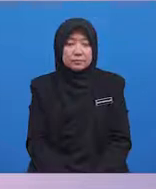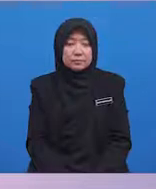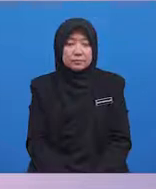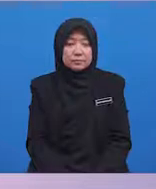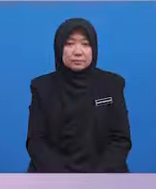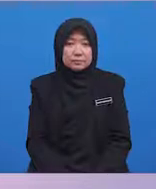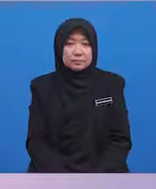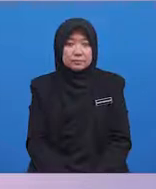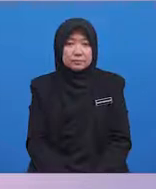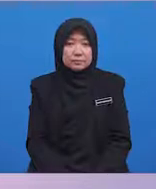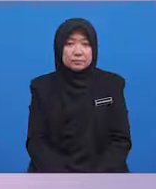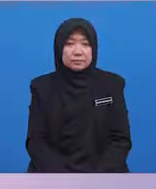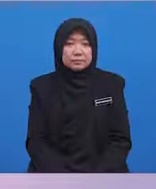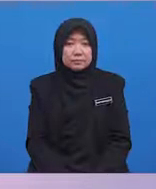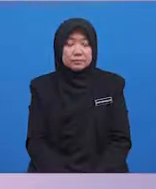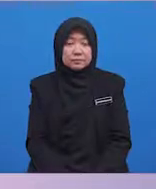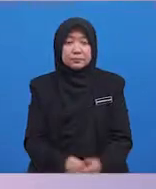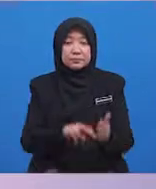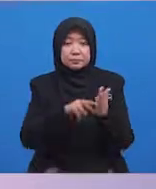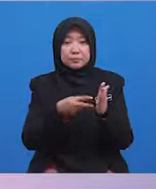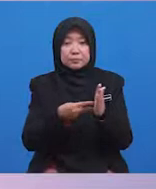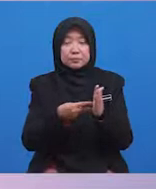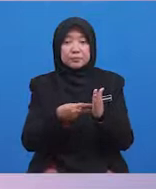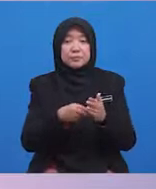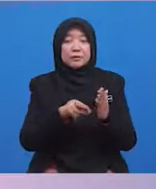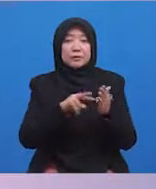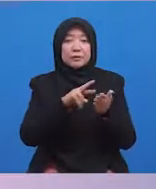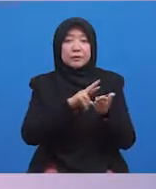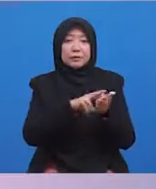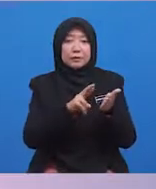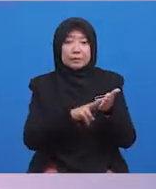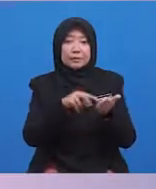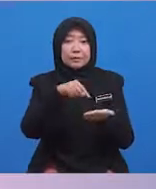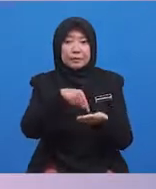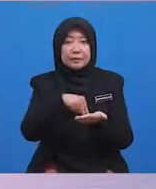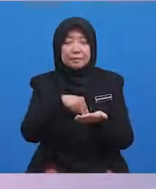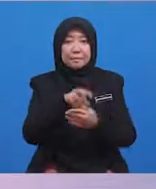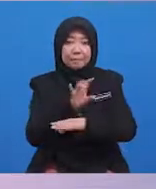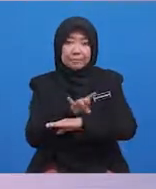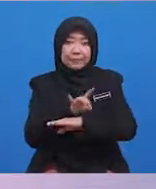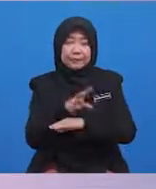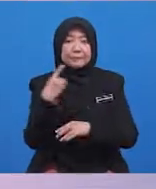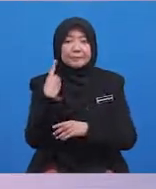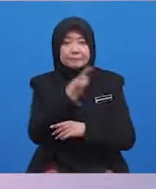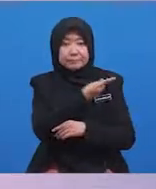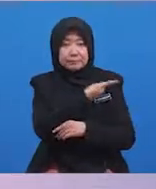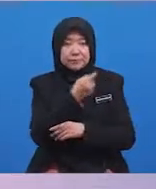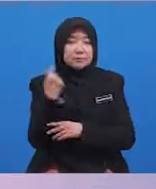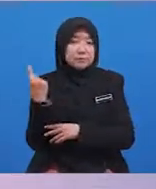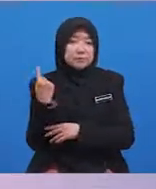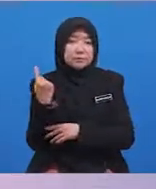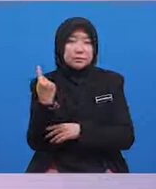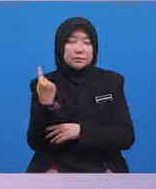dijual beli. Maksud rangkap ini pula, penulis menasihati kita agar